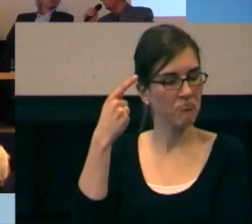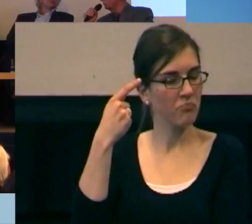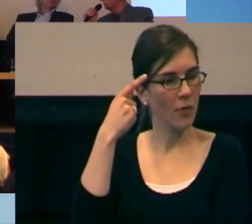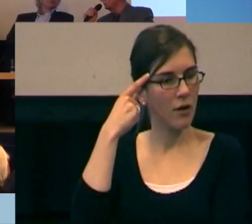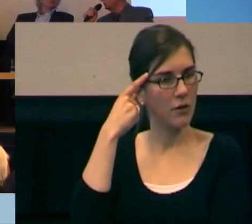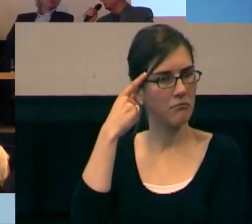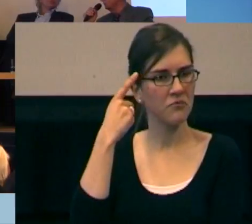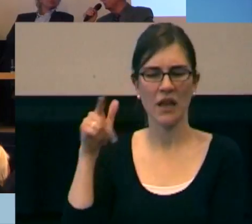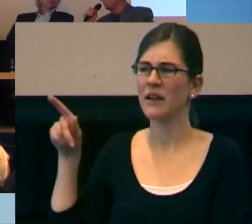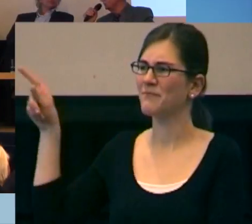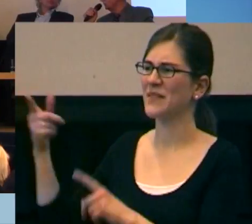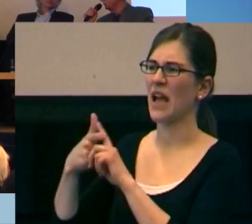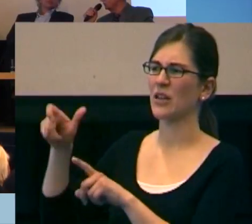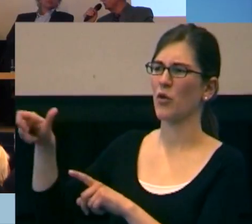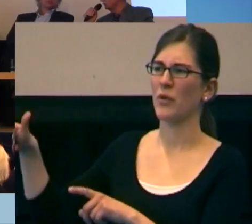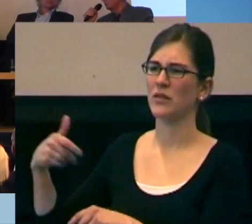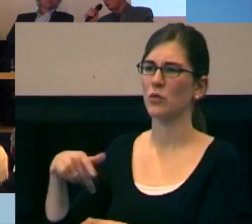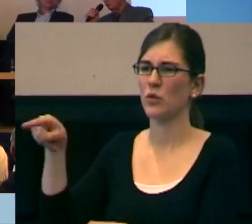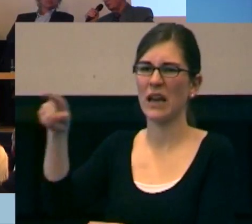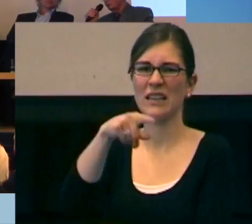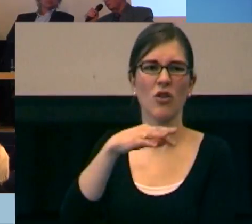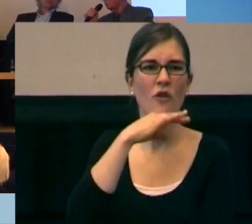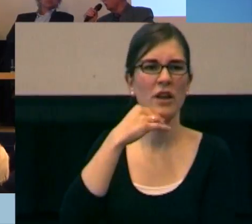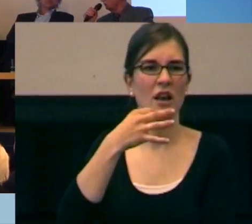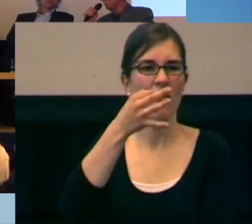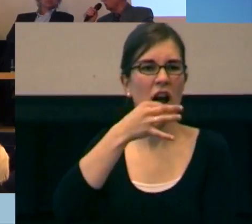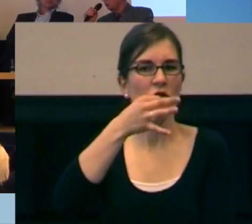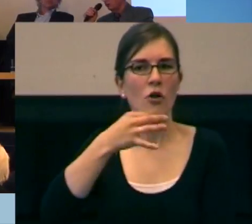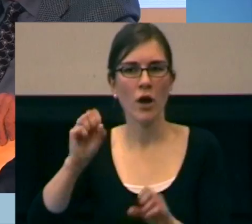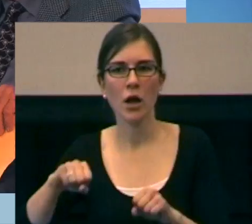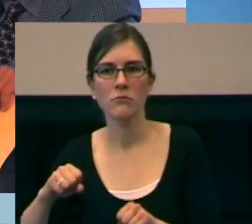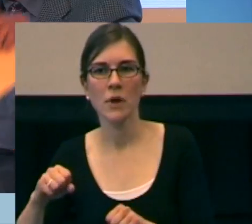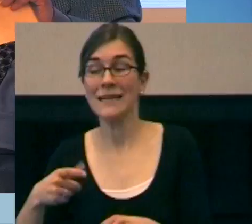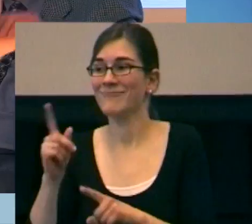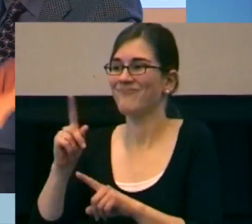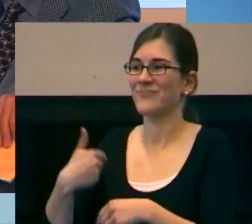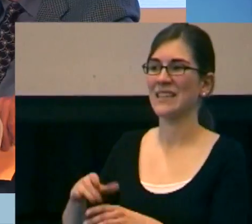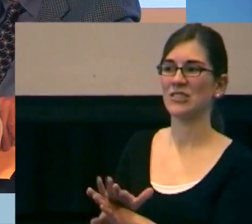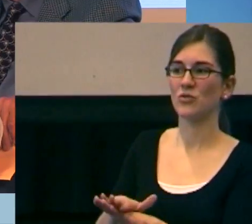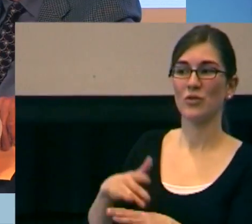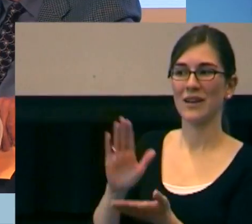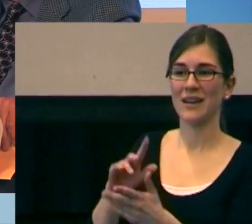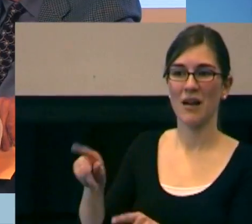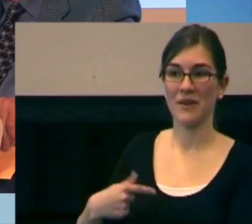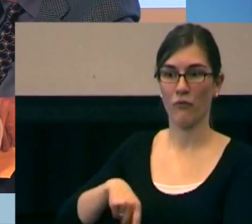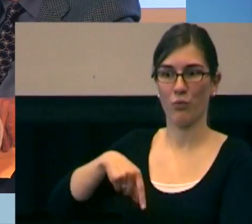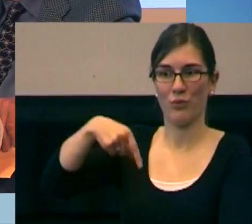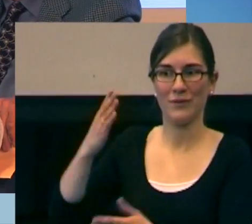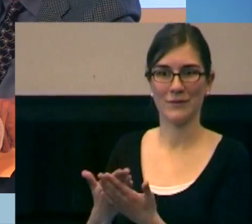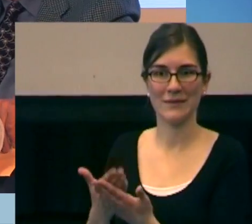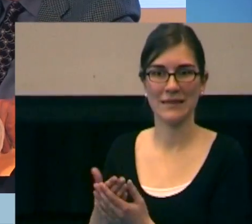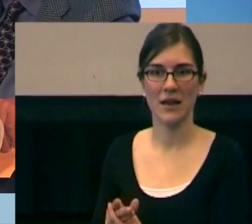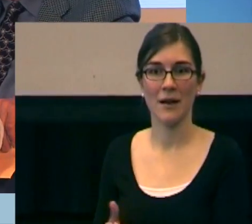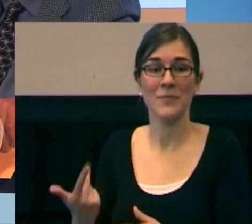viele Fragen stellen Ja so viel Zeit bleibt uns leider nicht also ich denke aber wenn jemand also wirklich etwas auf dem Herzen trägt ich glaube